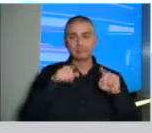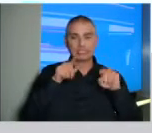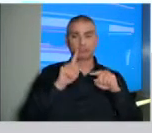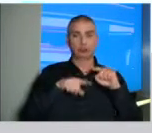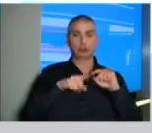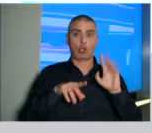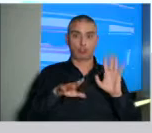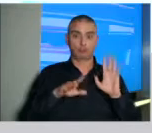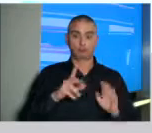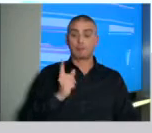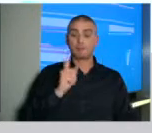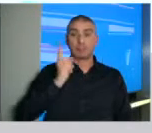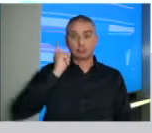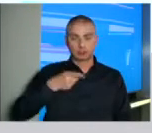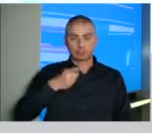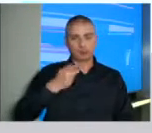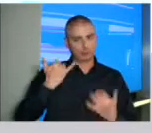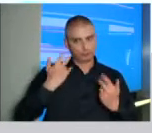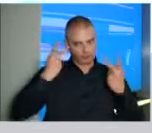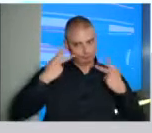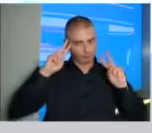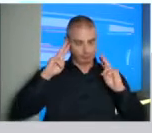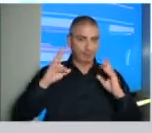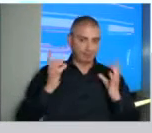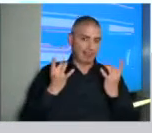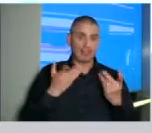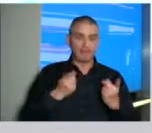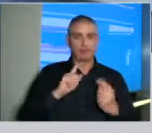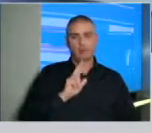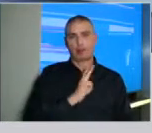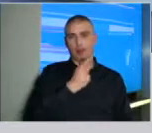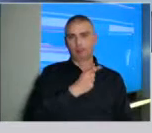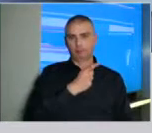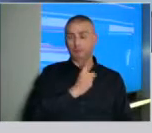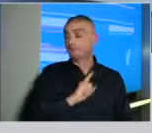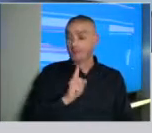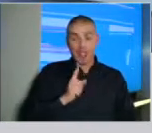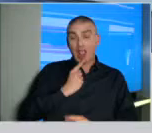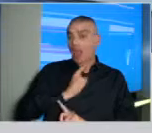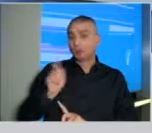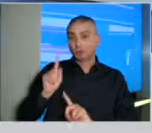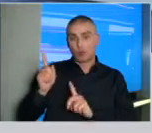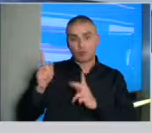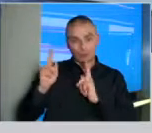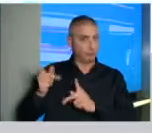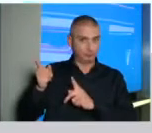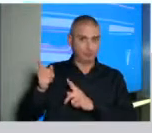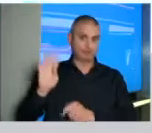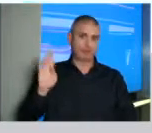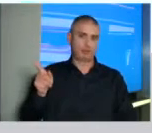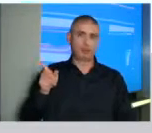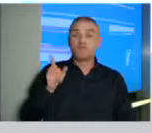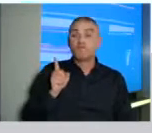שגיאות. מי שצריך להוריד את הכפפות, וטבעי שיוריד את הכפפות, זה גנץ, ומי שאסור היה לו להוריד את הכפפות, זה ביבי.